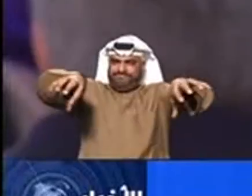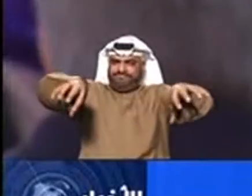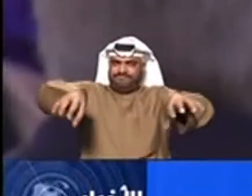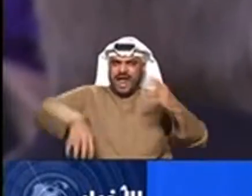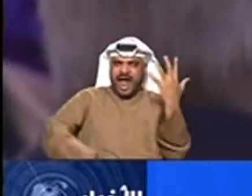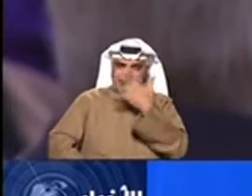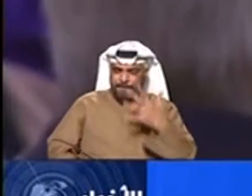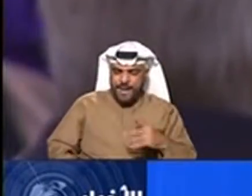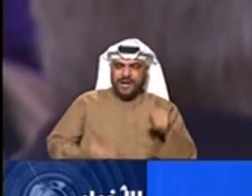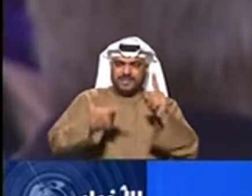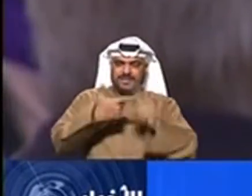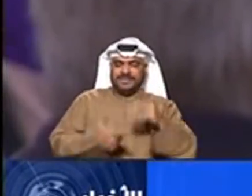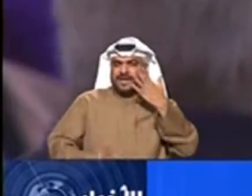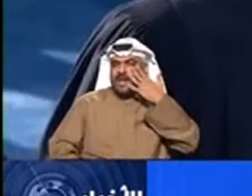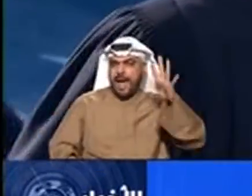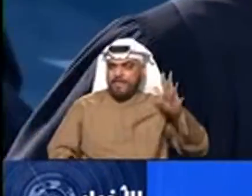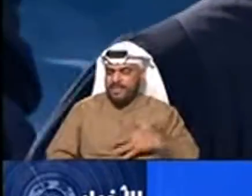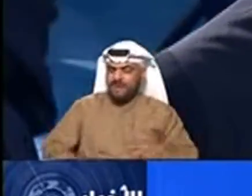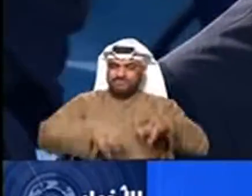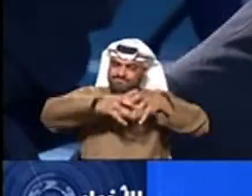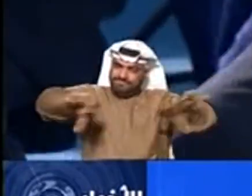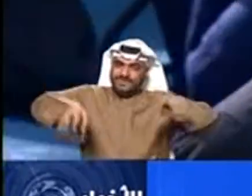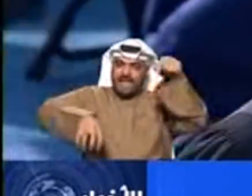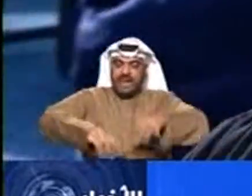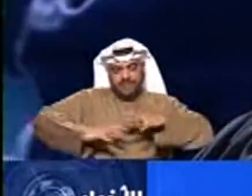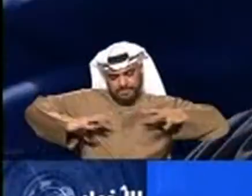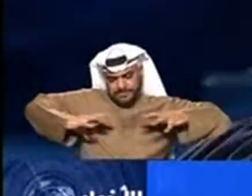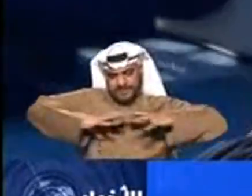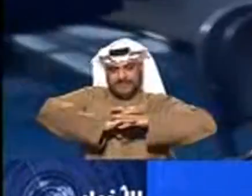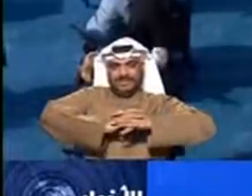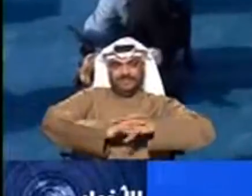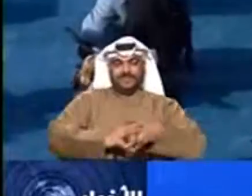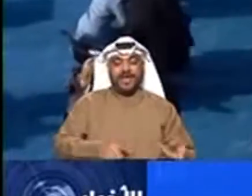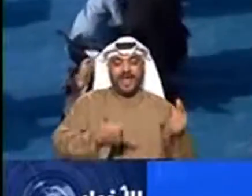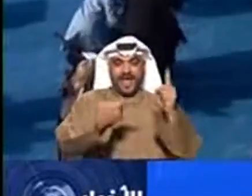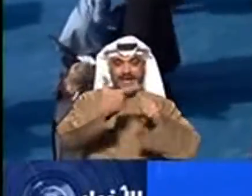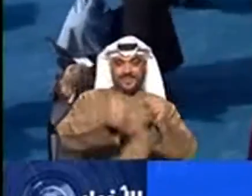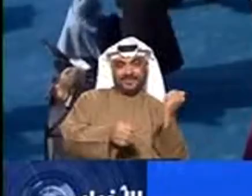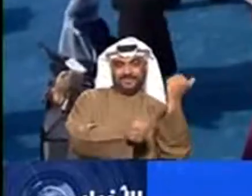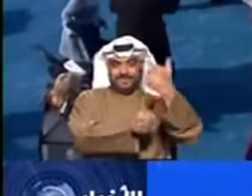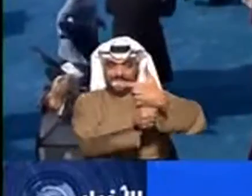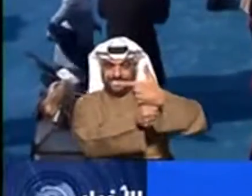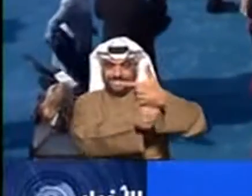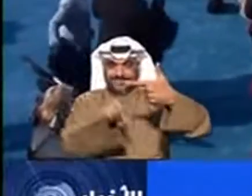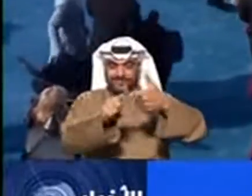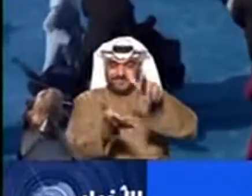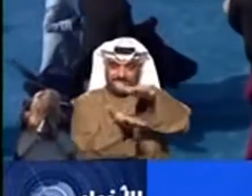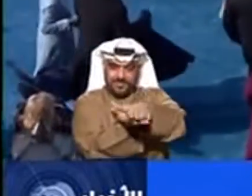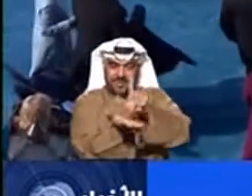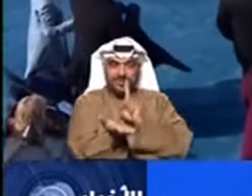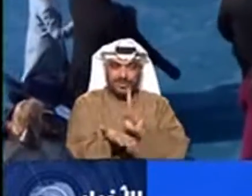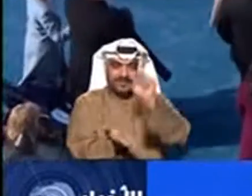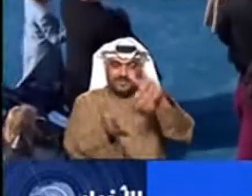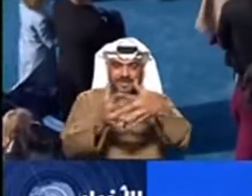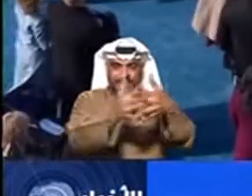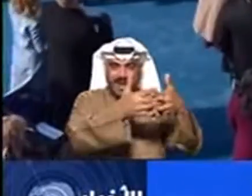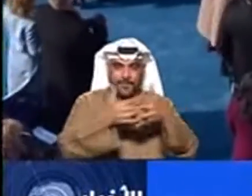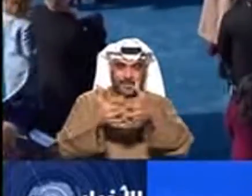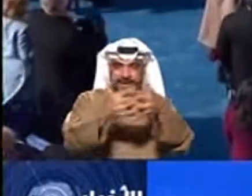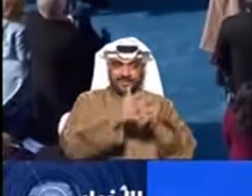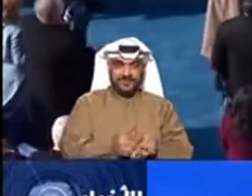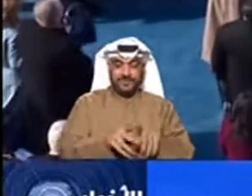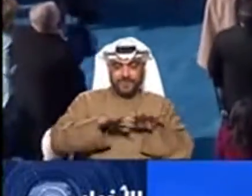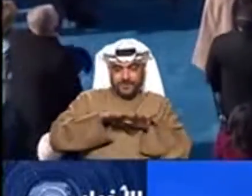أدت كاملا هاريس اليمين الدستورية نائبة للرئيس 46 للولايات المتحدة،